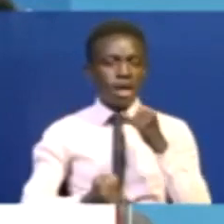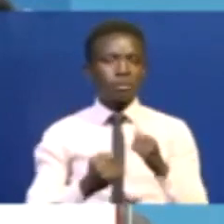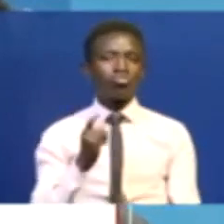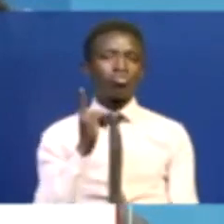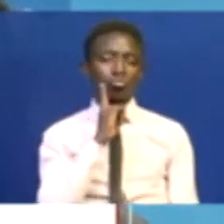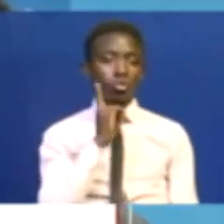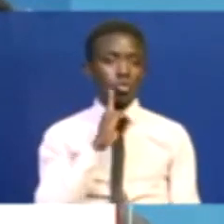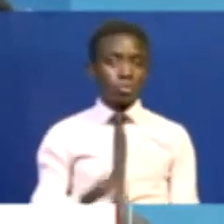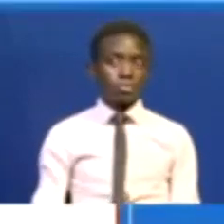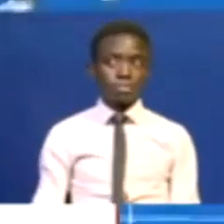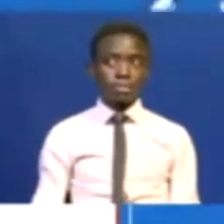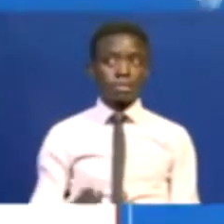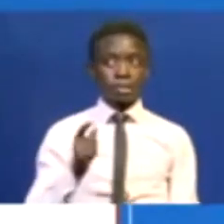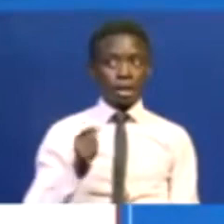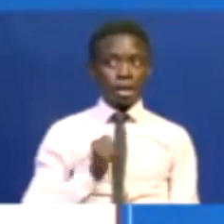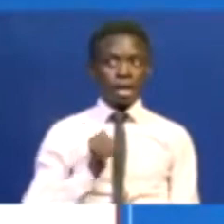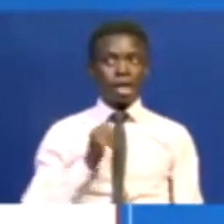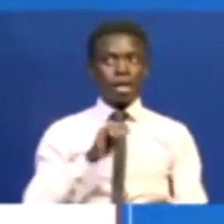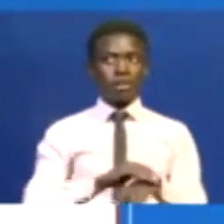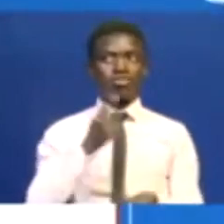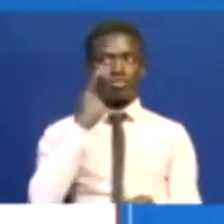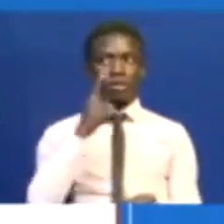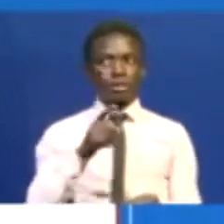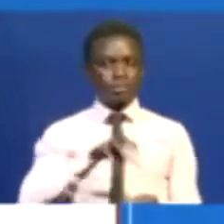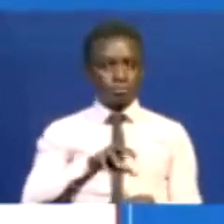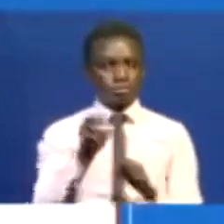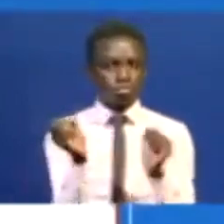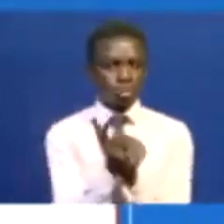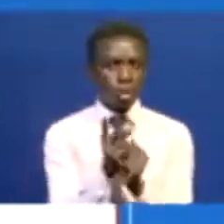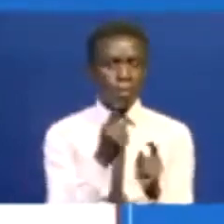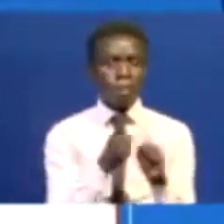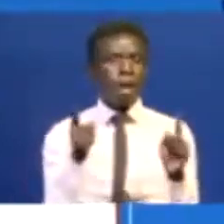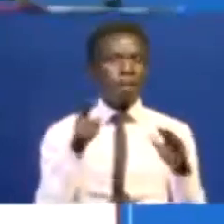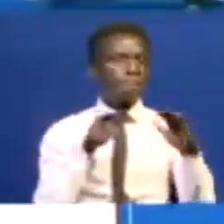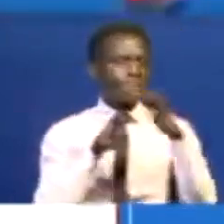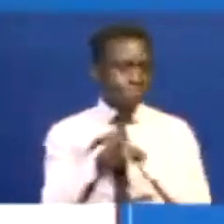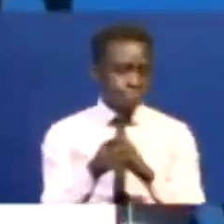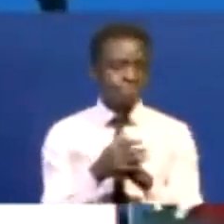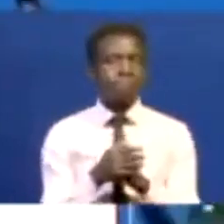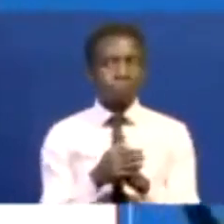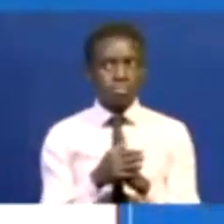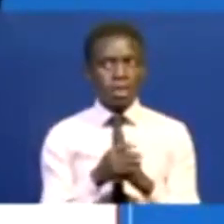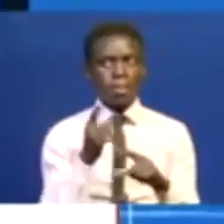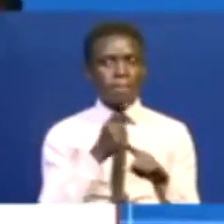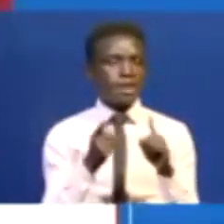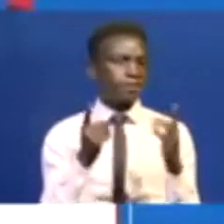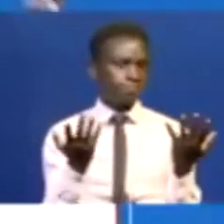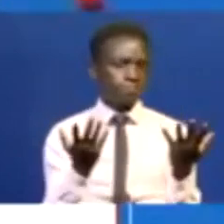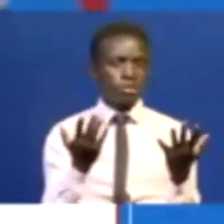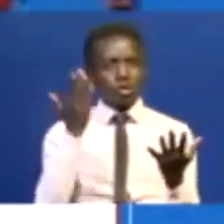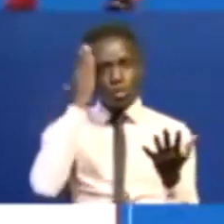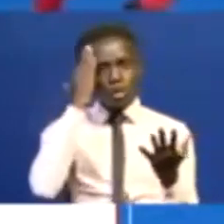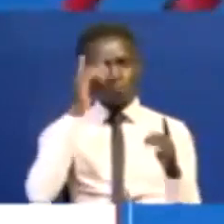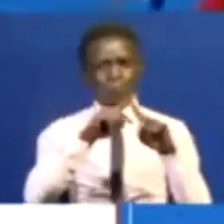kesho. Warembo hao wa nchini walijipatia penalti za kona 12 lakini hawakuweza kufunga bao licha ya kufanya mashambulizi. Mechi